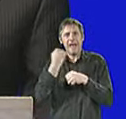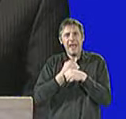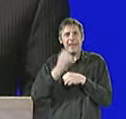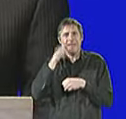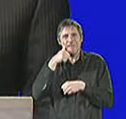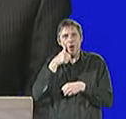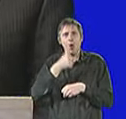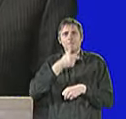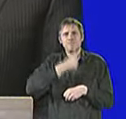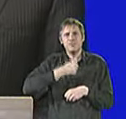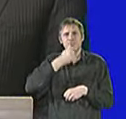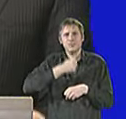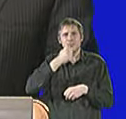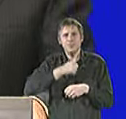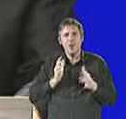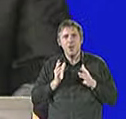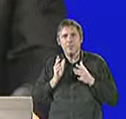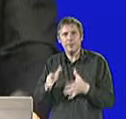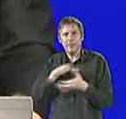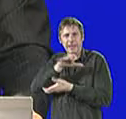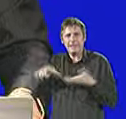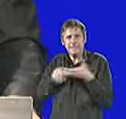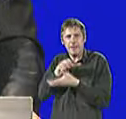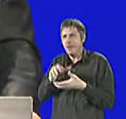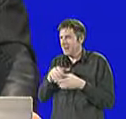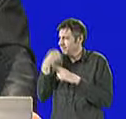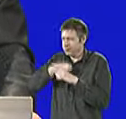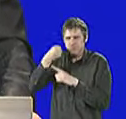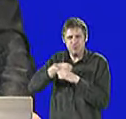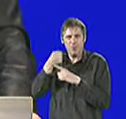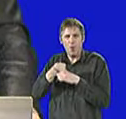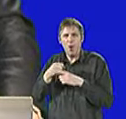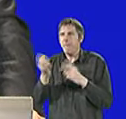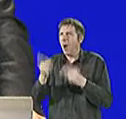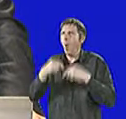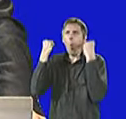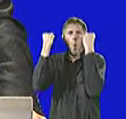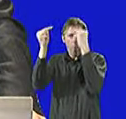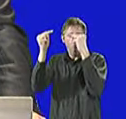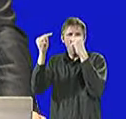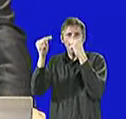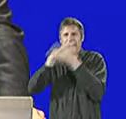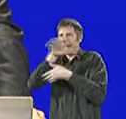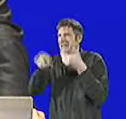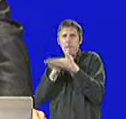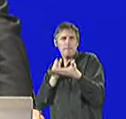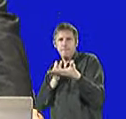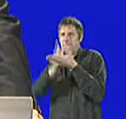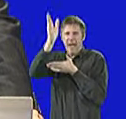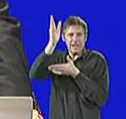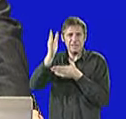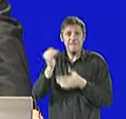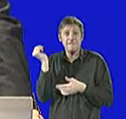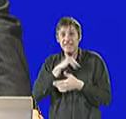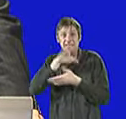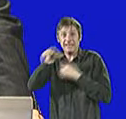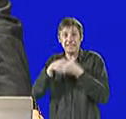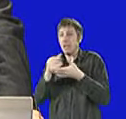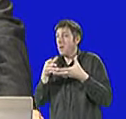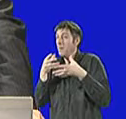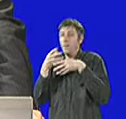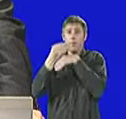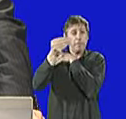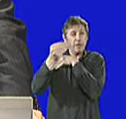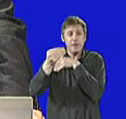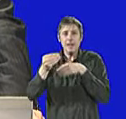par l'effort, c'est choisir de sortir de la crise par le haut, d'en sortir plus vite et d'en sortir